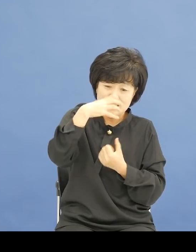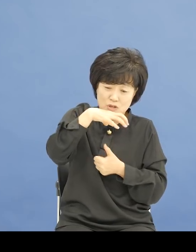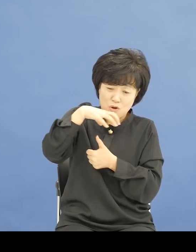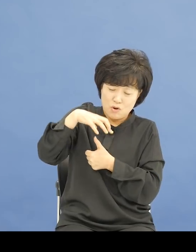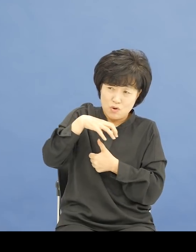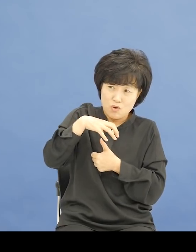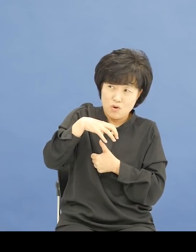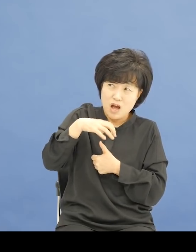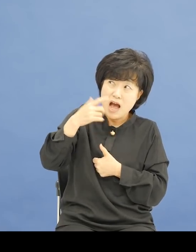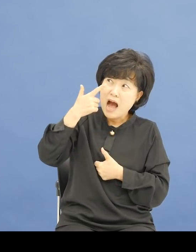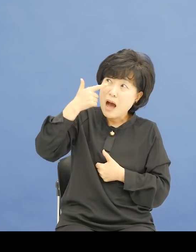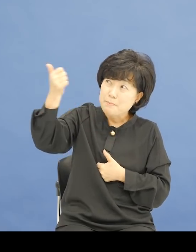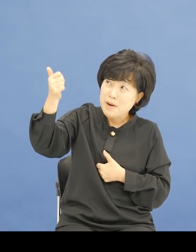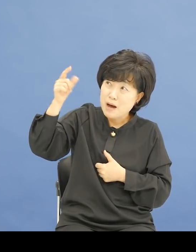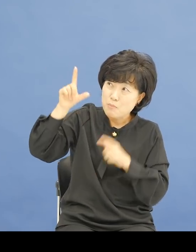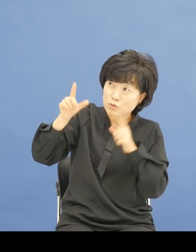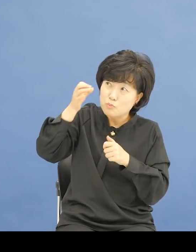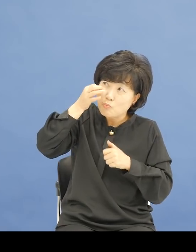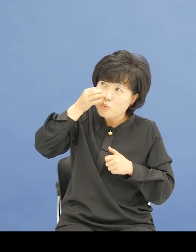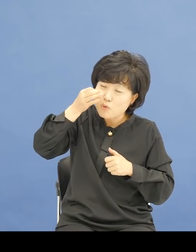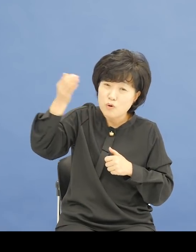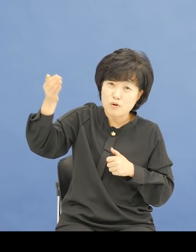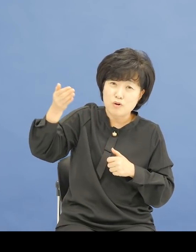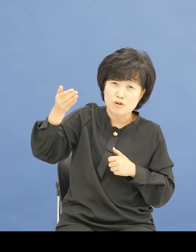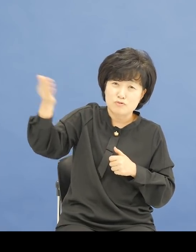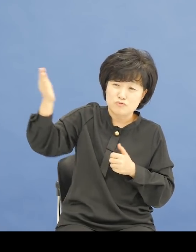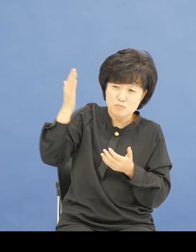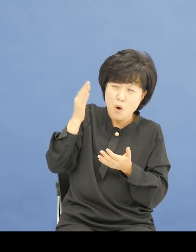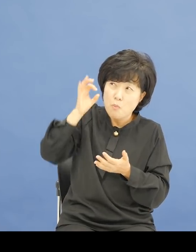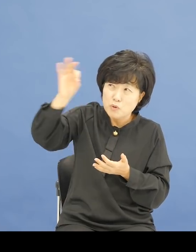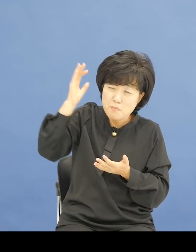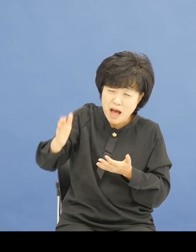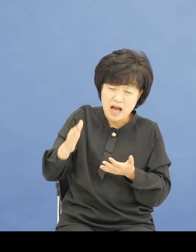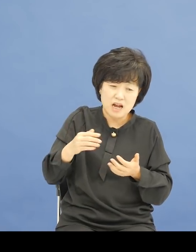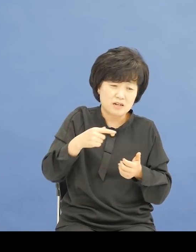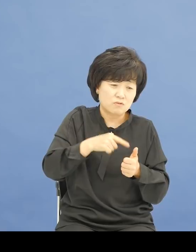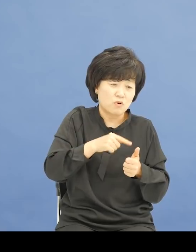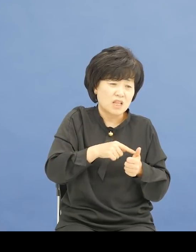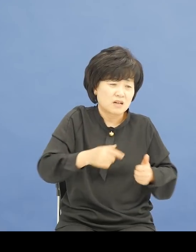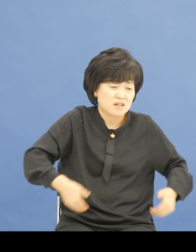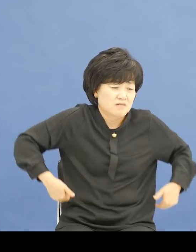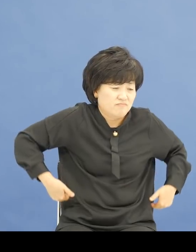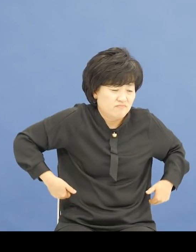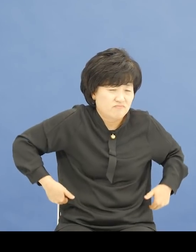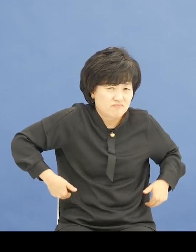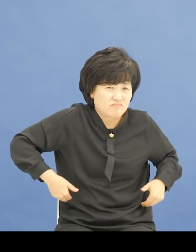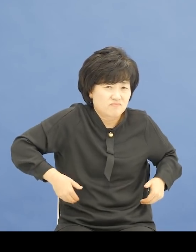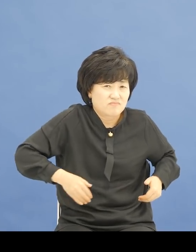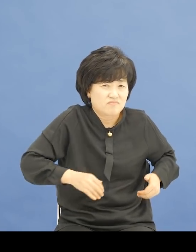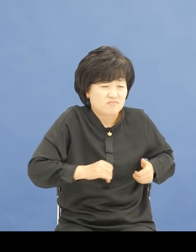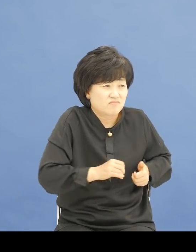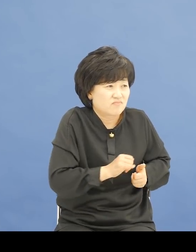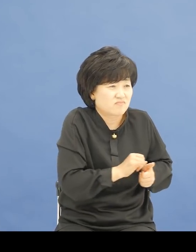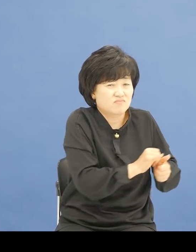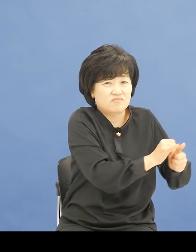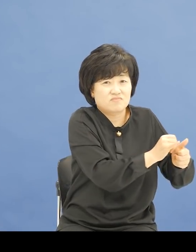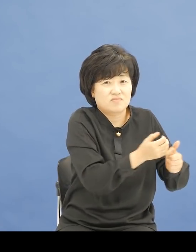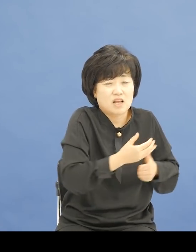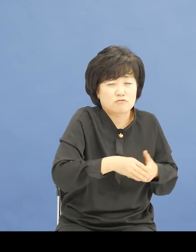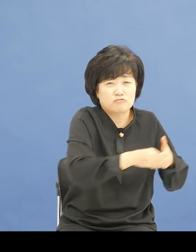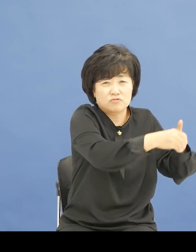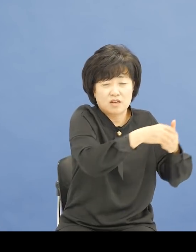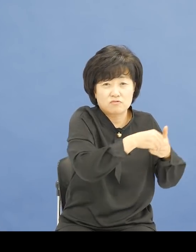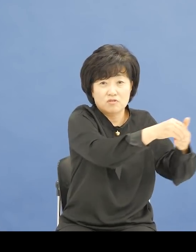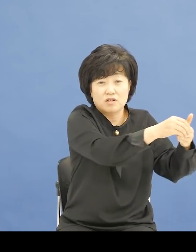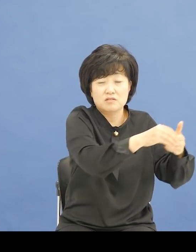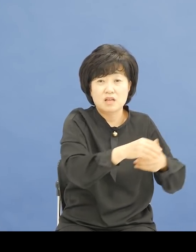좋은 모습을 보여주기 싫어서 네. 술만 먹으면 저를 업고 이렇게 나오셨거든요. 네. 그런데 초등학교 1학년 때 어머니가 한 달 정도 집을